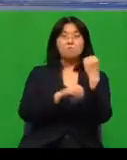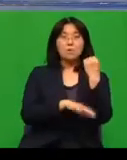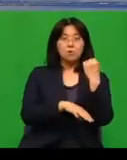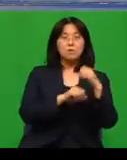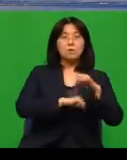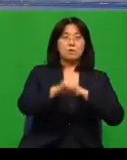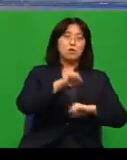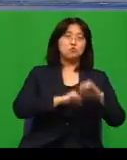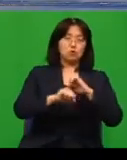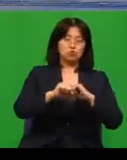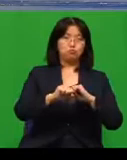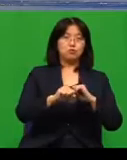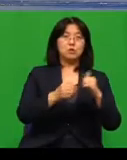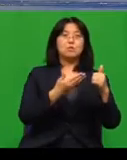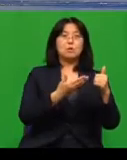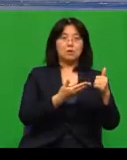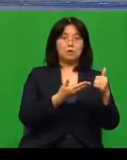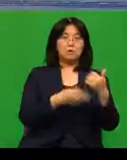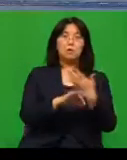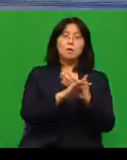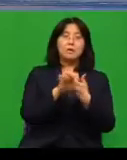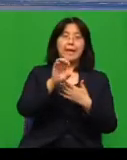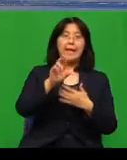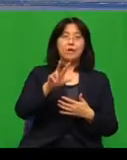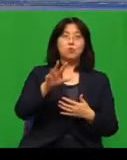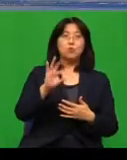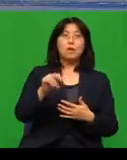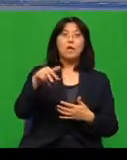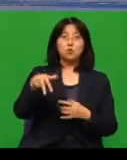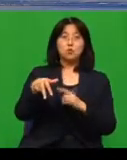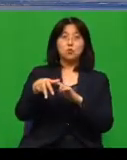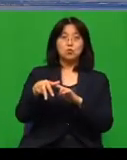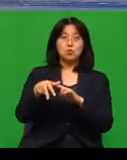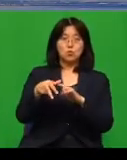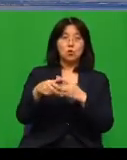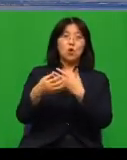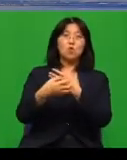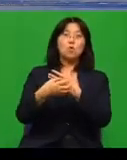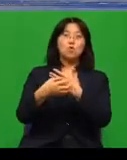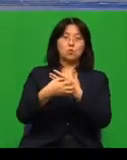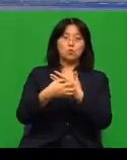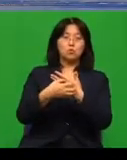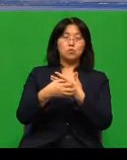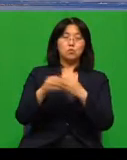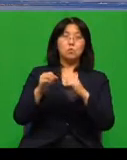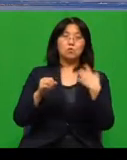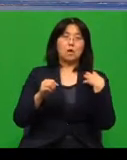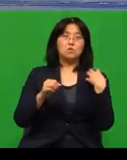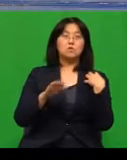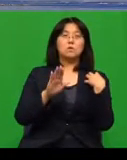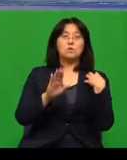されているアーティストで、例えばエルメスなんかの広告もですね、手掛けていらっしゃる方でございます